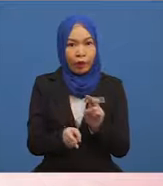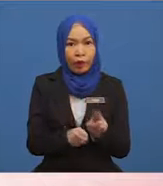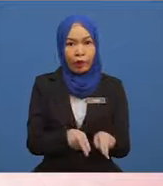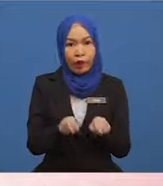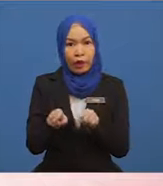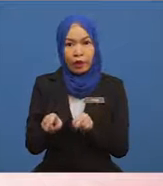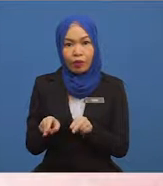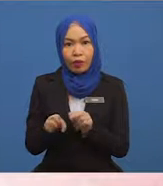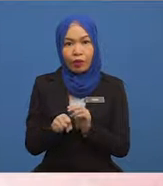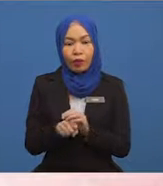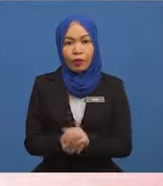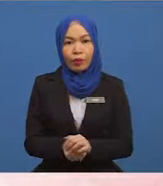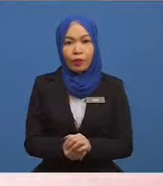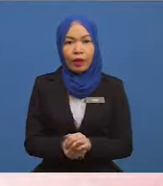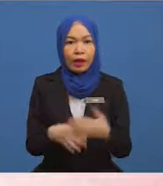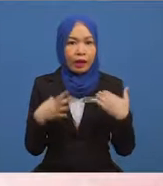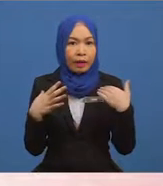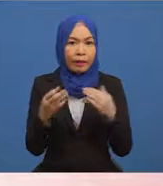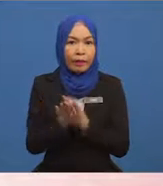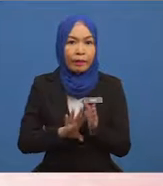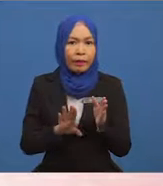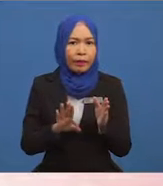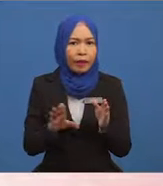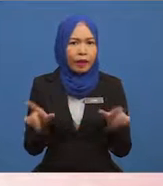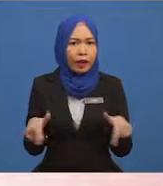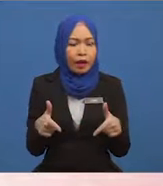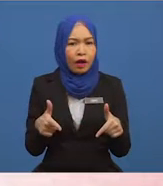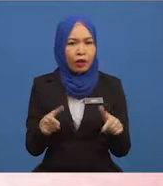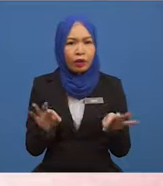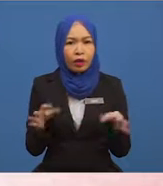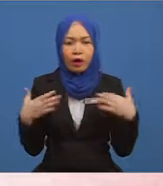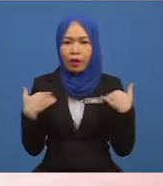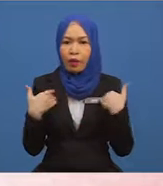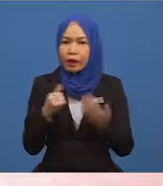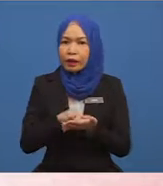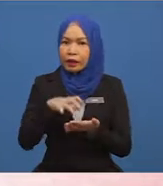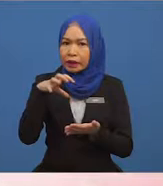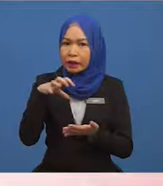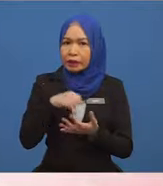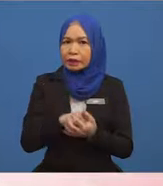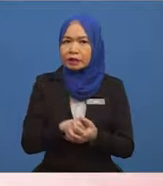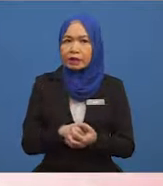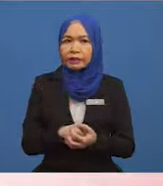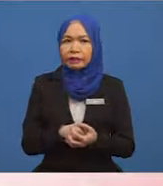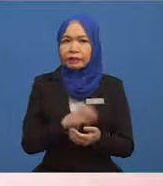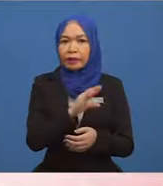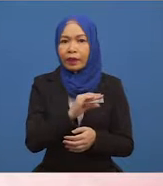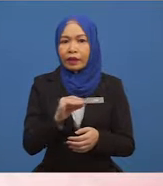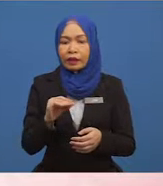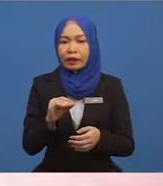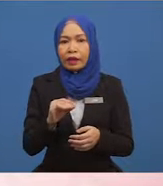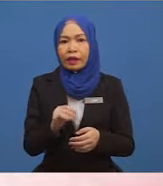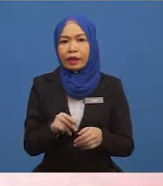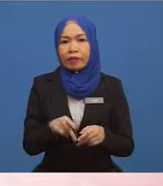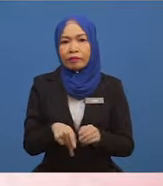adalah kehadiran yeast. Pemboleh ubah bergerak balas pula merupakan